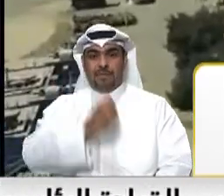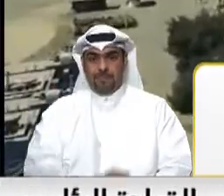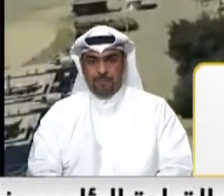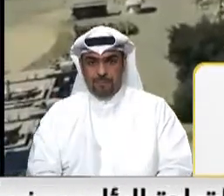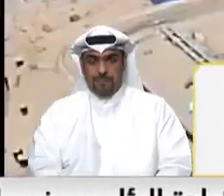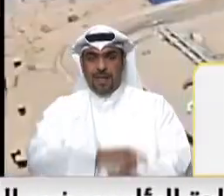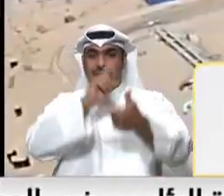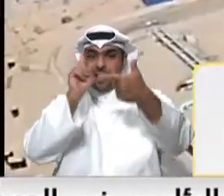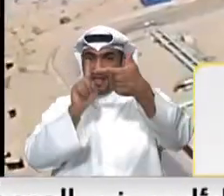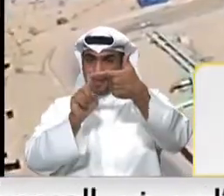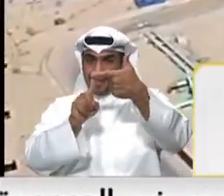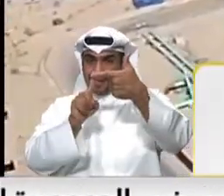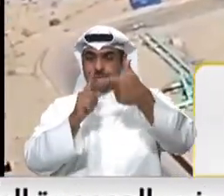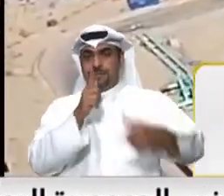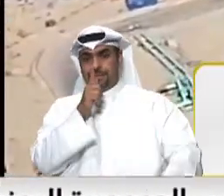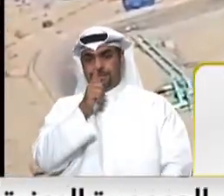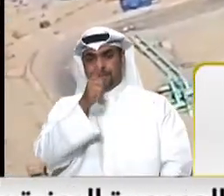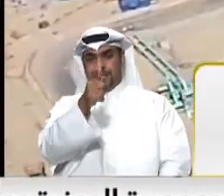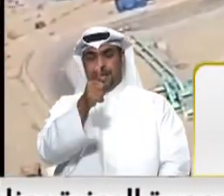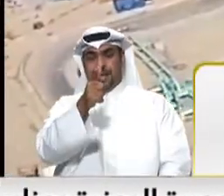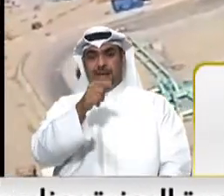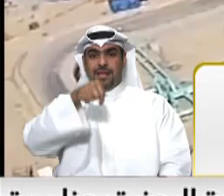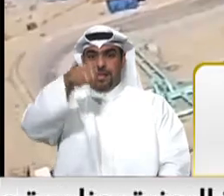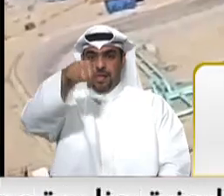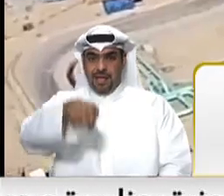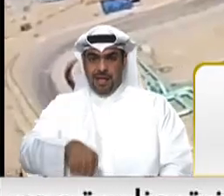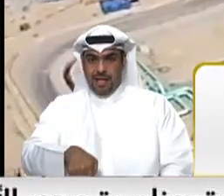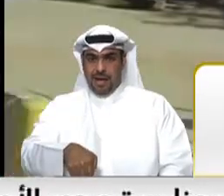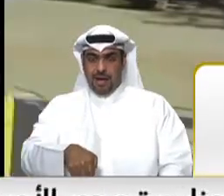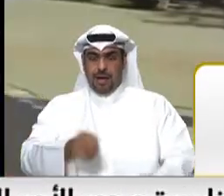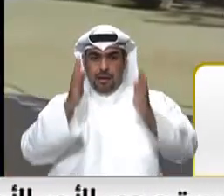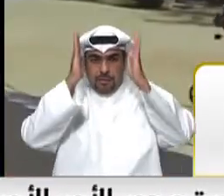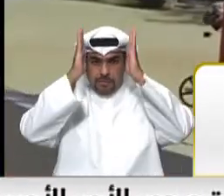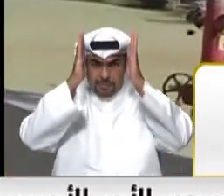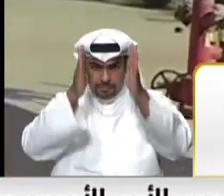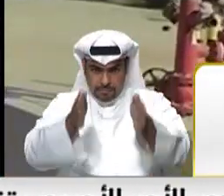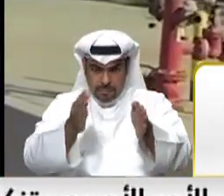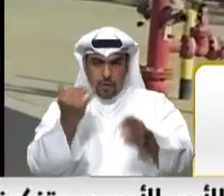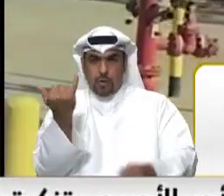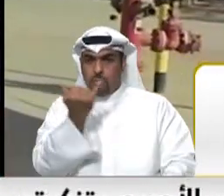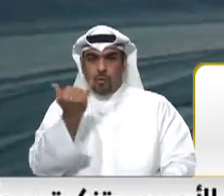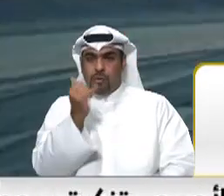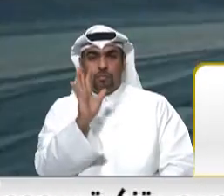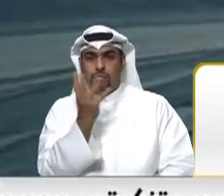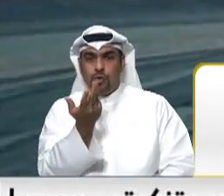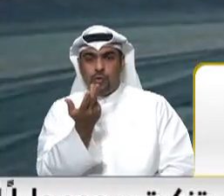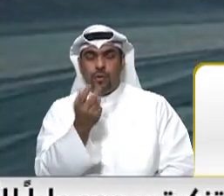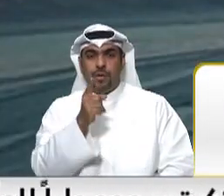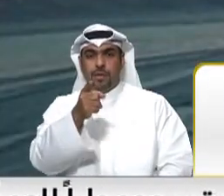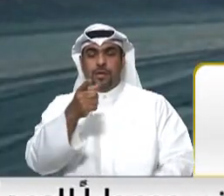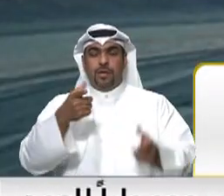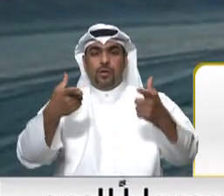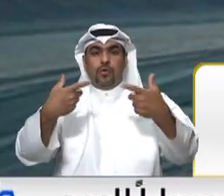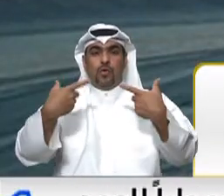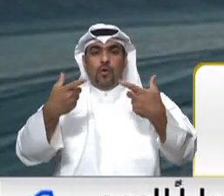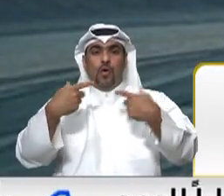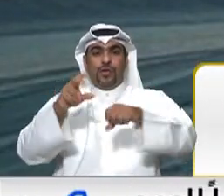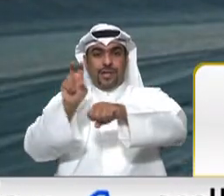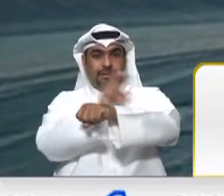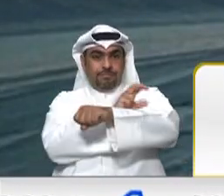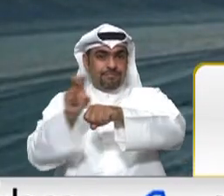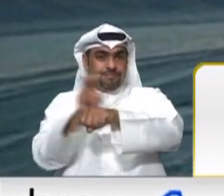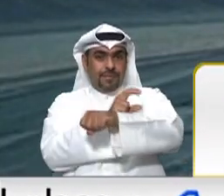انه مع تزايد الاعتماد على التكنولوجيا في عمليات النفط والغاز اصبح الامن السبراني